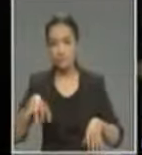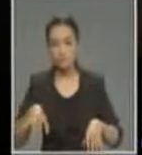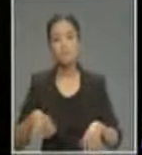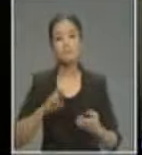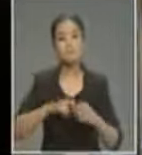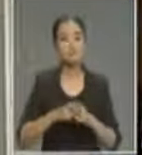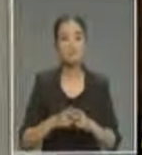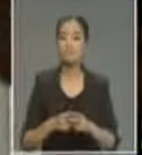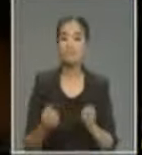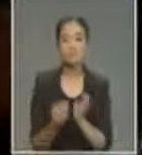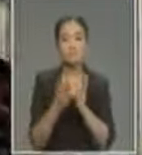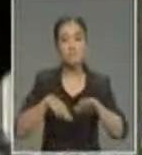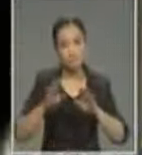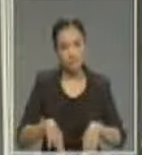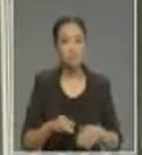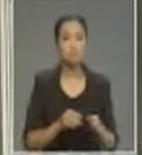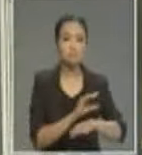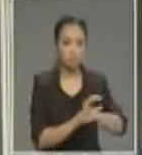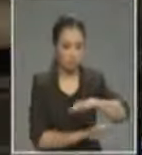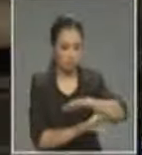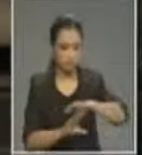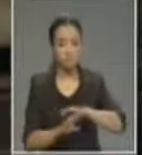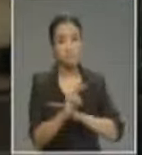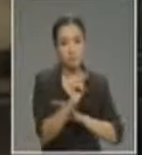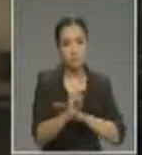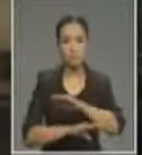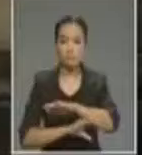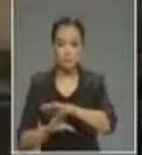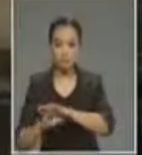างรถไฟใต้ดินสายสีน้ำเงินกับสายสีม่วงค่ะ